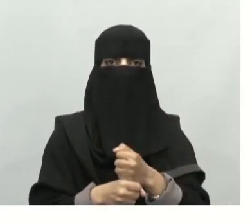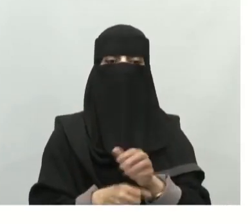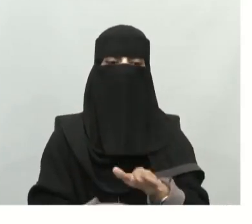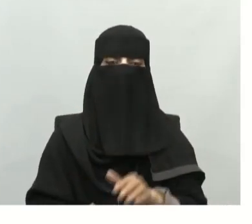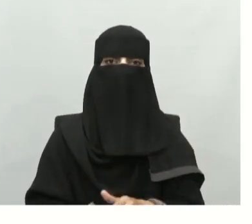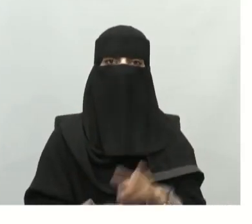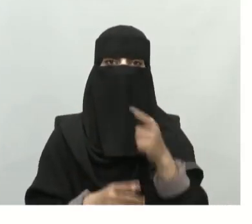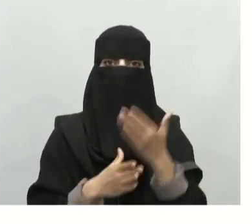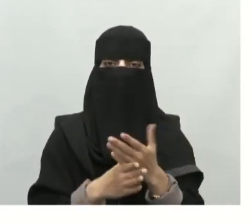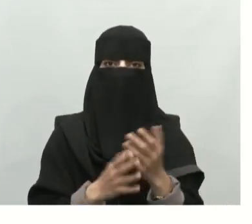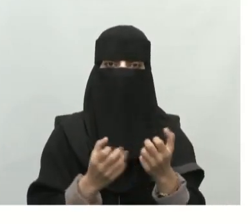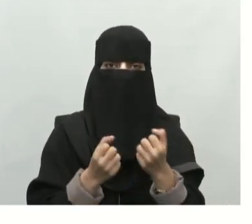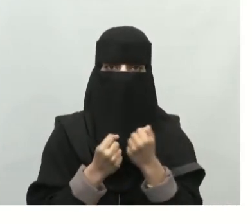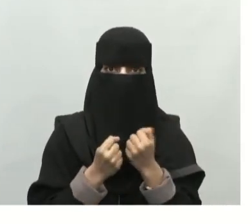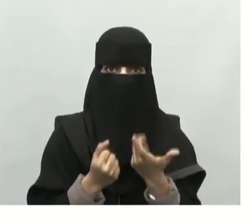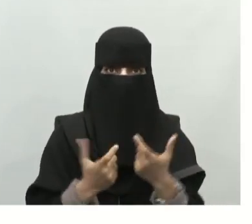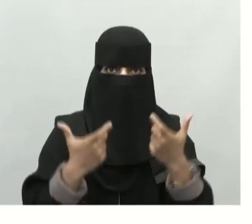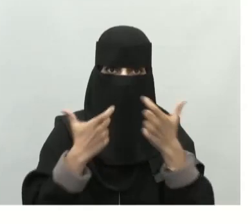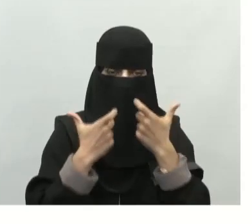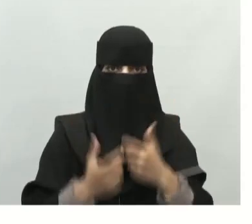فيه حتى تحمي